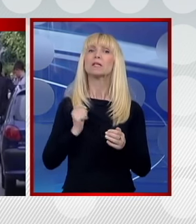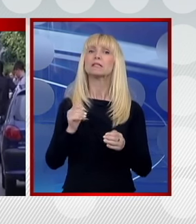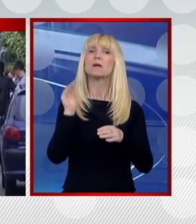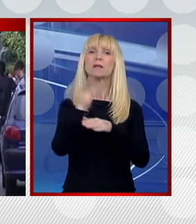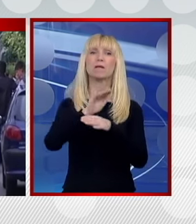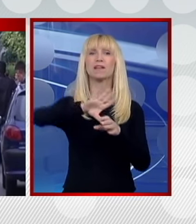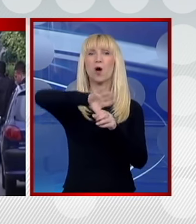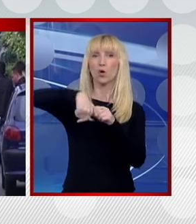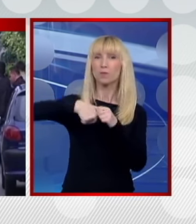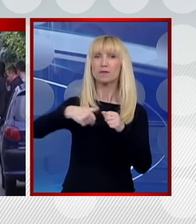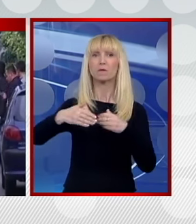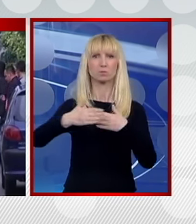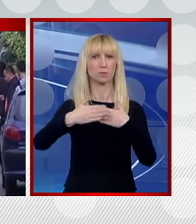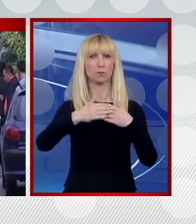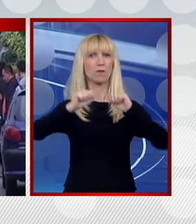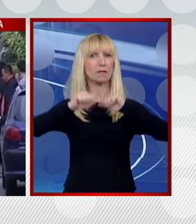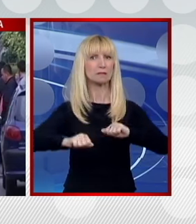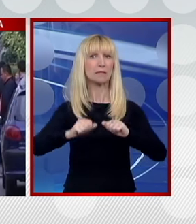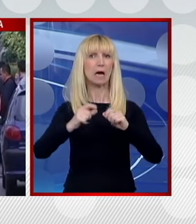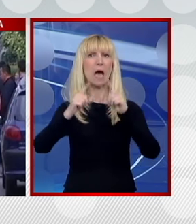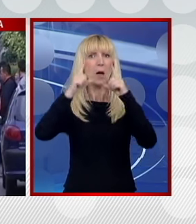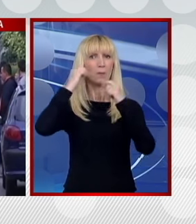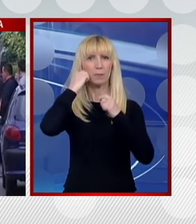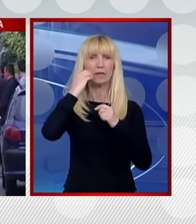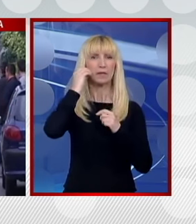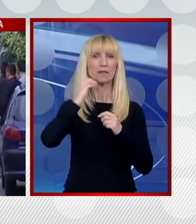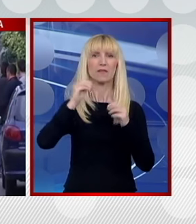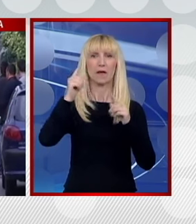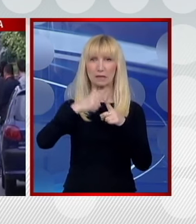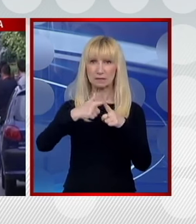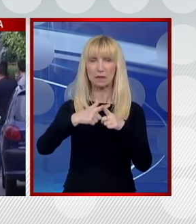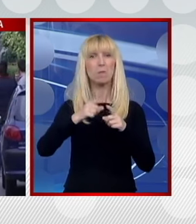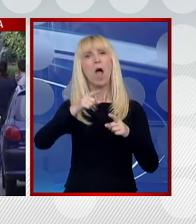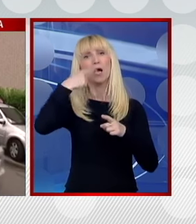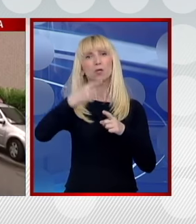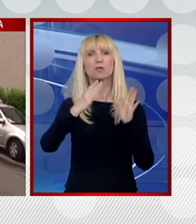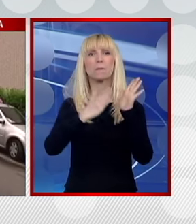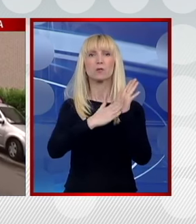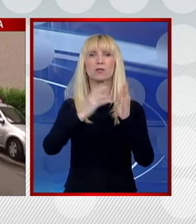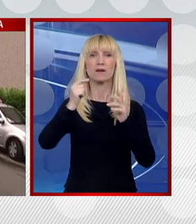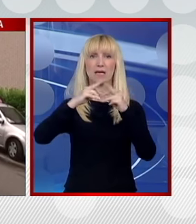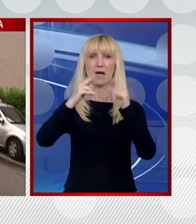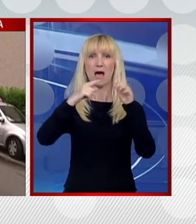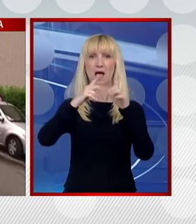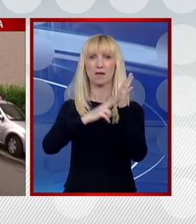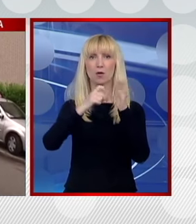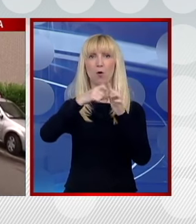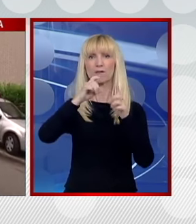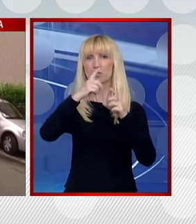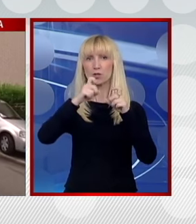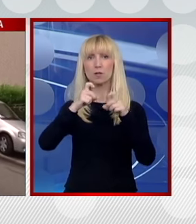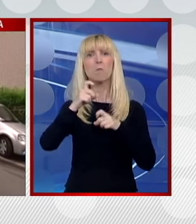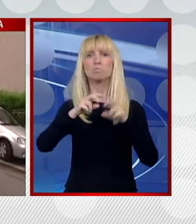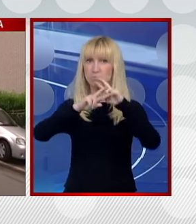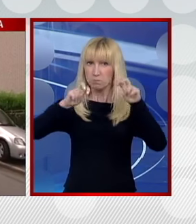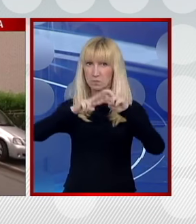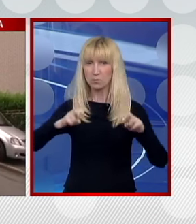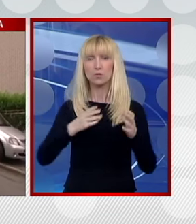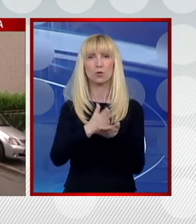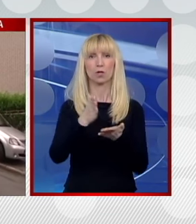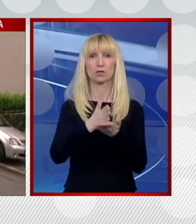Policiji je prijavljena otmica suvlasnika Pink taksija. Mediji prenose da je reč o Miroslavu Rankoviću. Radi se na rasvetljavanju tog